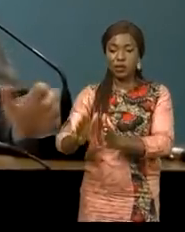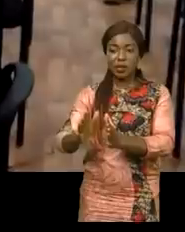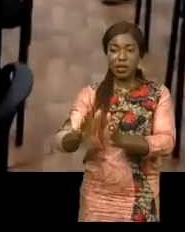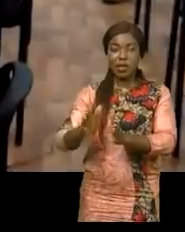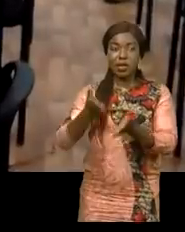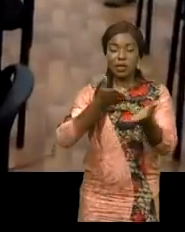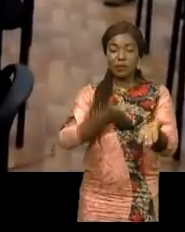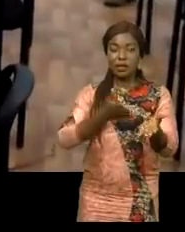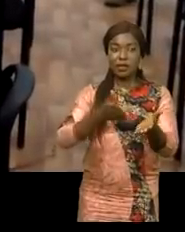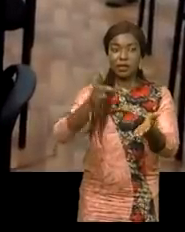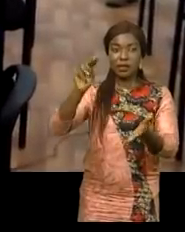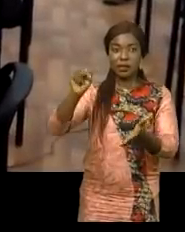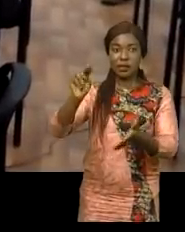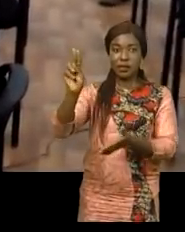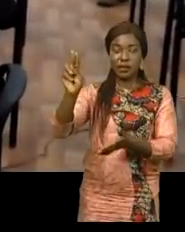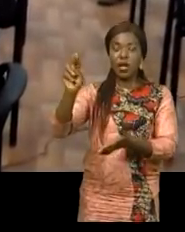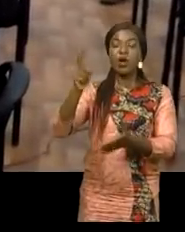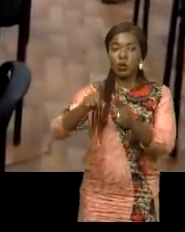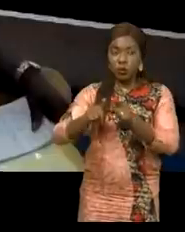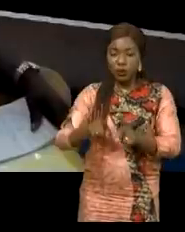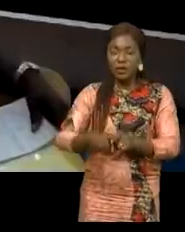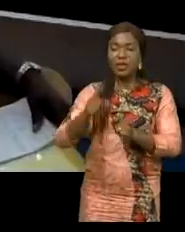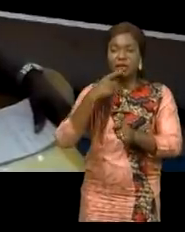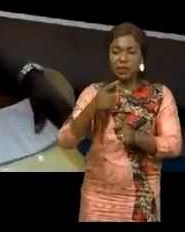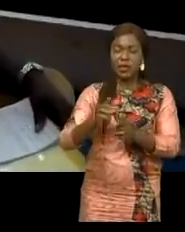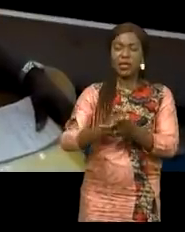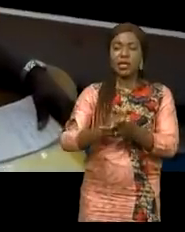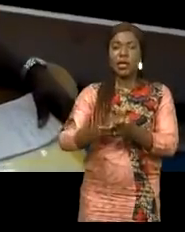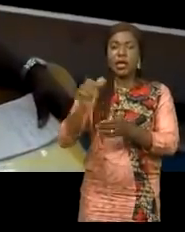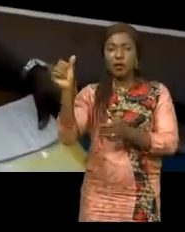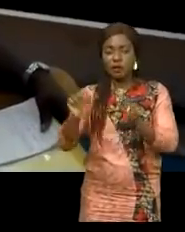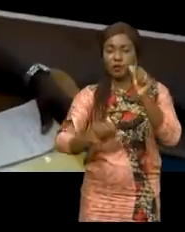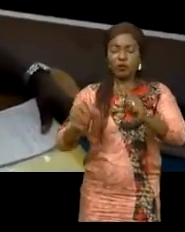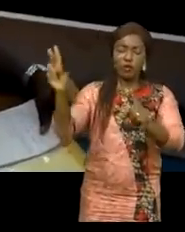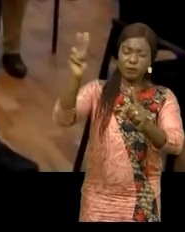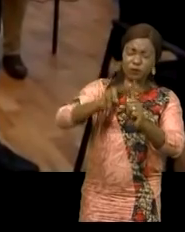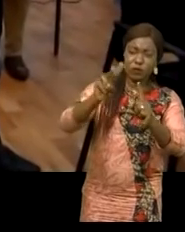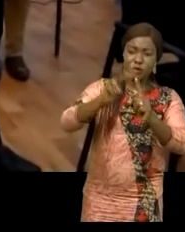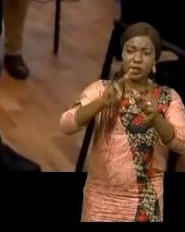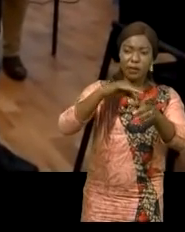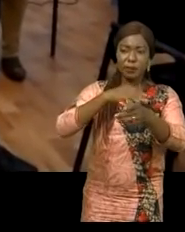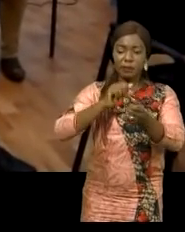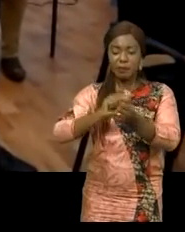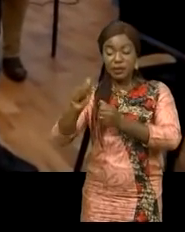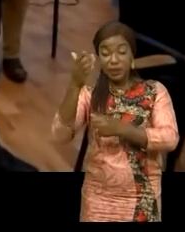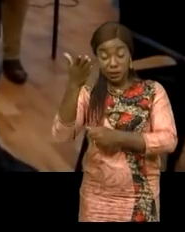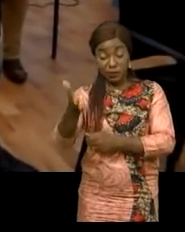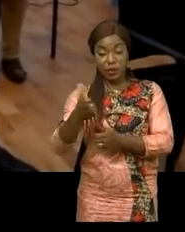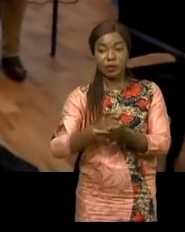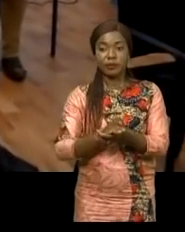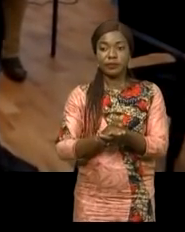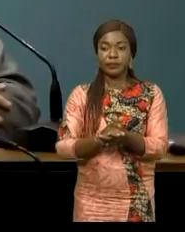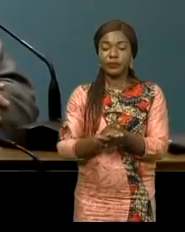en rdc a évoqué des abus sexuels commis sur terrain les investigations sont faites quand tu as tes